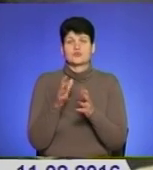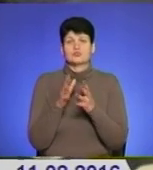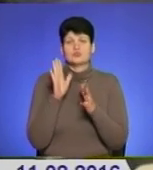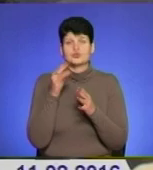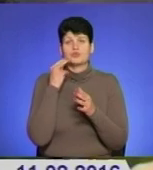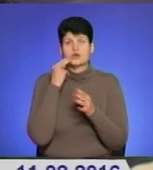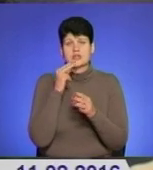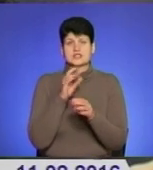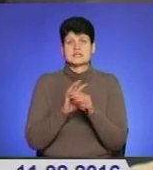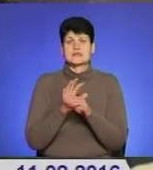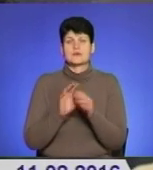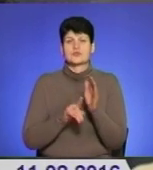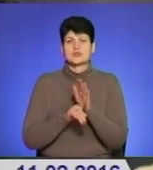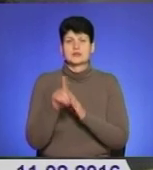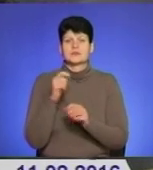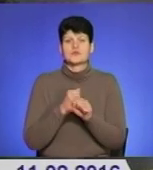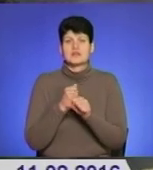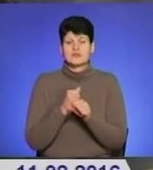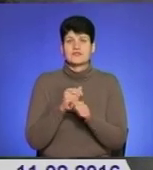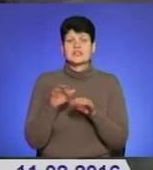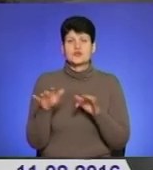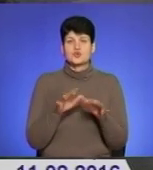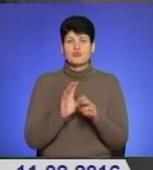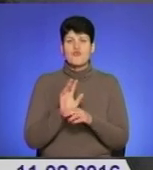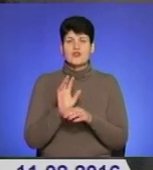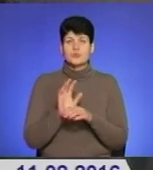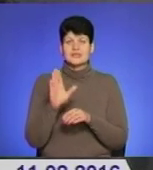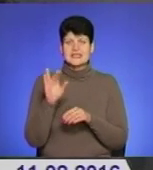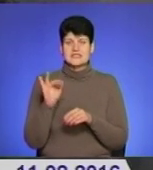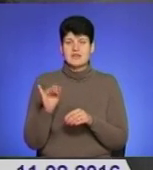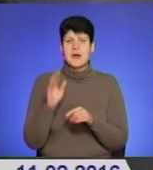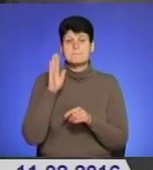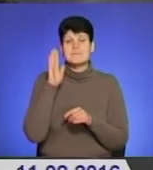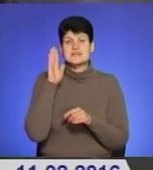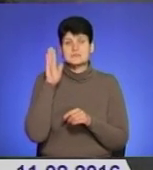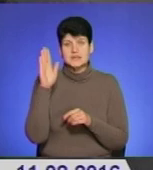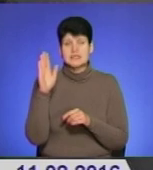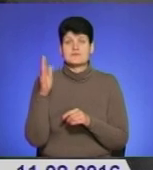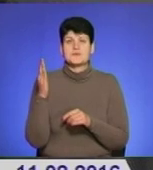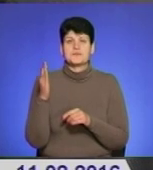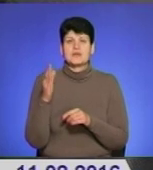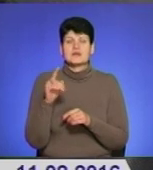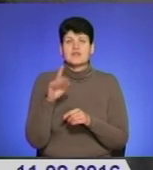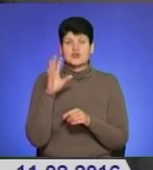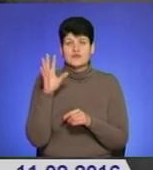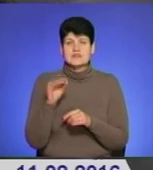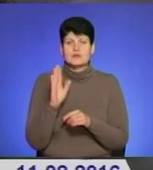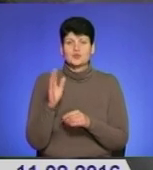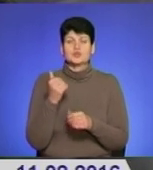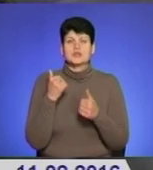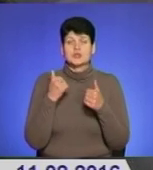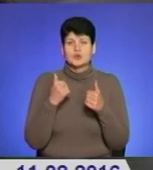запускати діюче виробництво, тому що ми це прекрасно розуміємо. А в перспективі, знову ж таки, якщо все буде добре, скажімо,